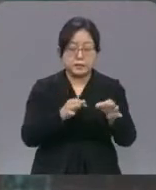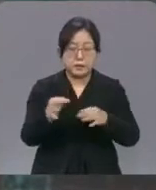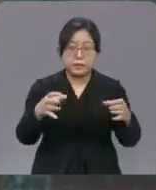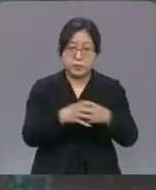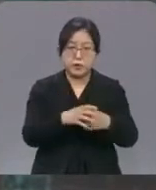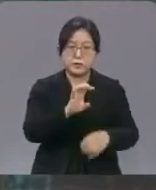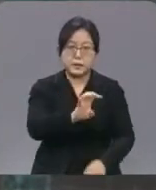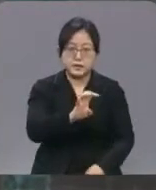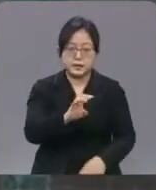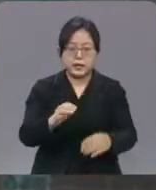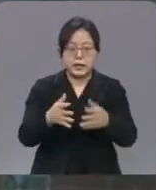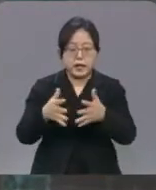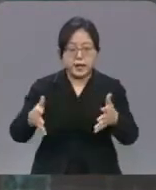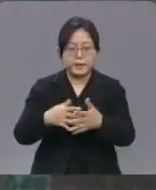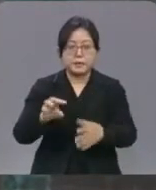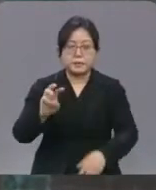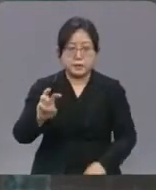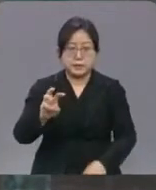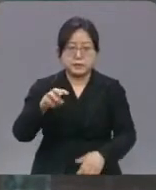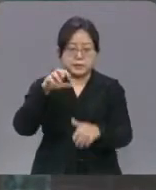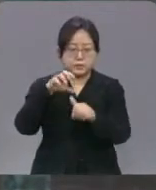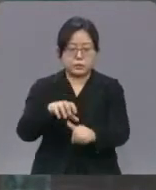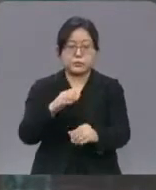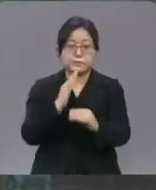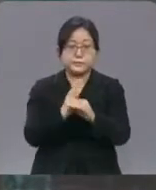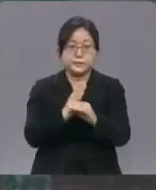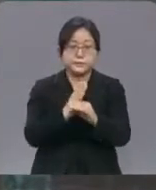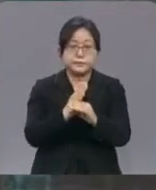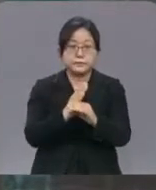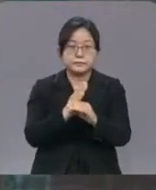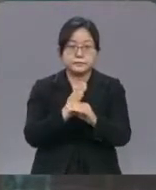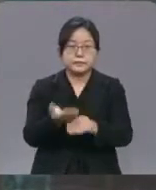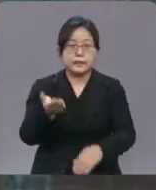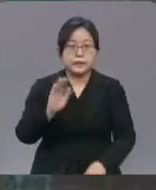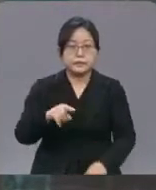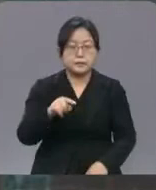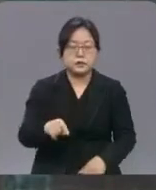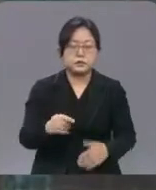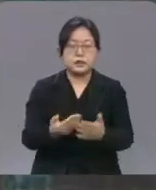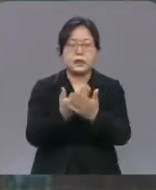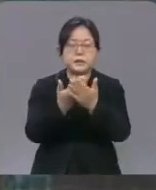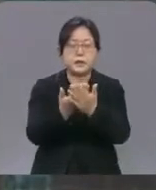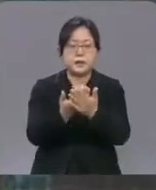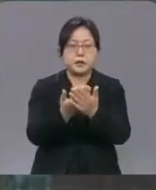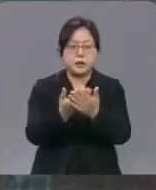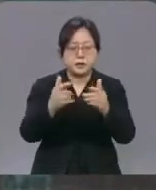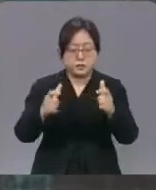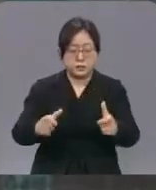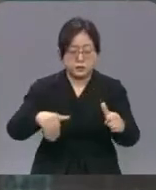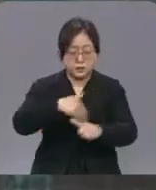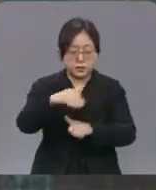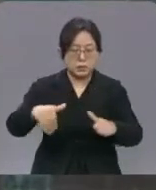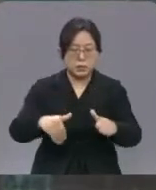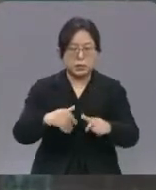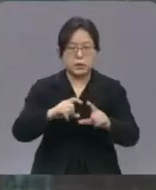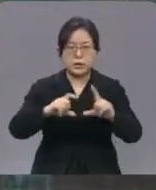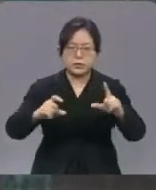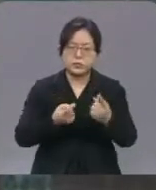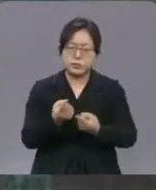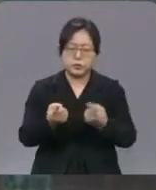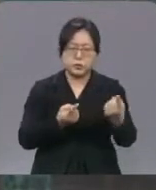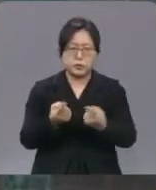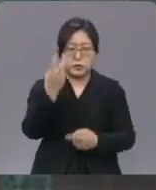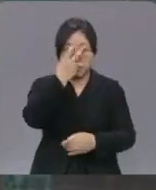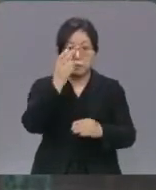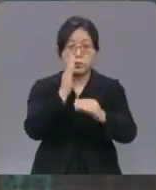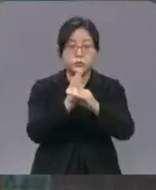40층, 아파트는 30층으로 규제해왔습니다. 그런데 이를 개발 사업과 지역 여건에 따라서 일부 완화하는 방안을